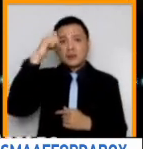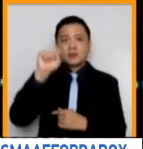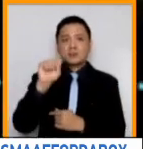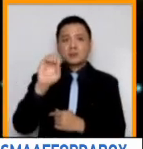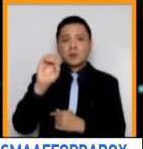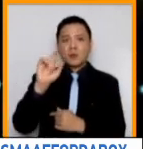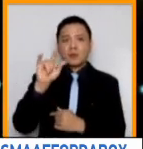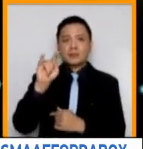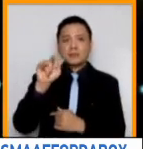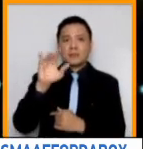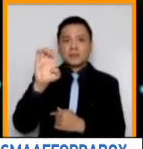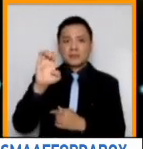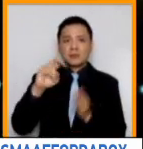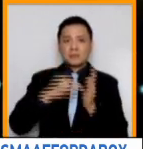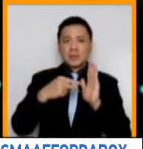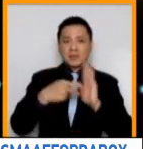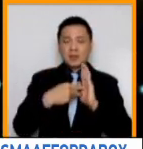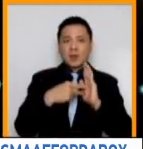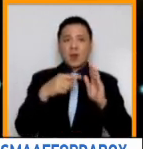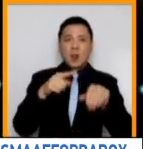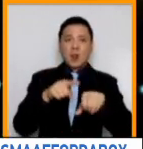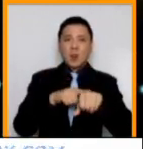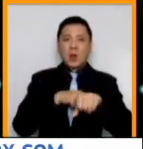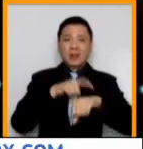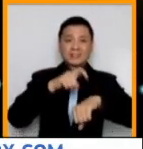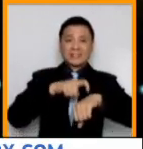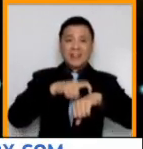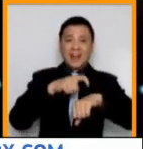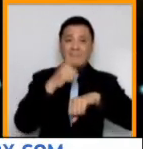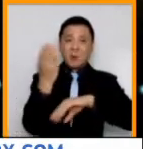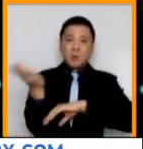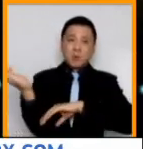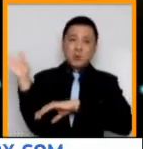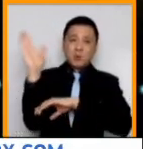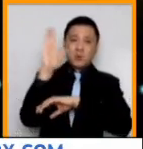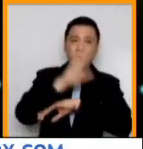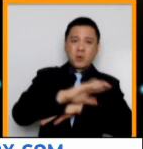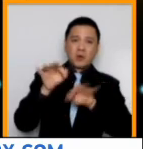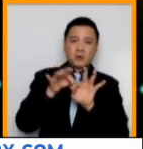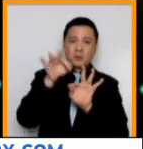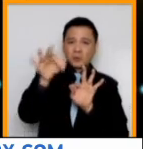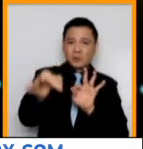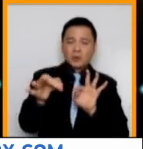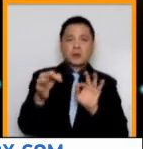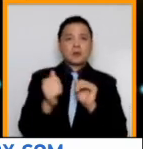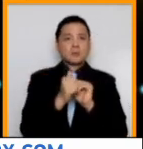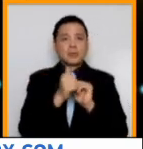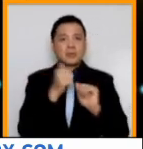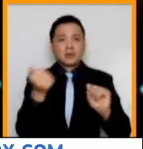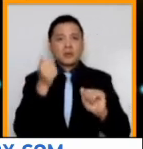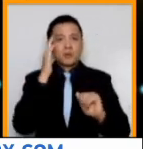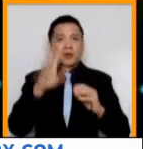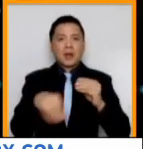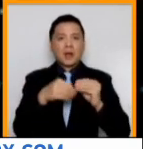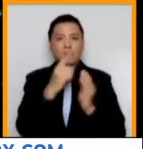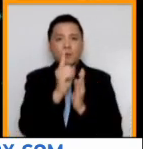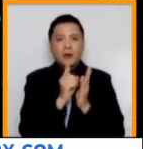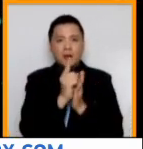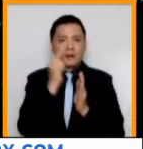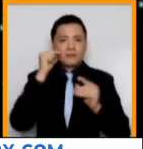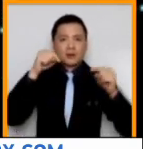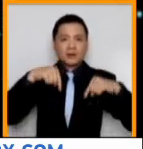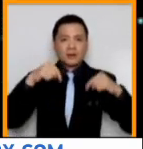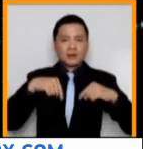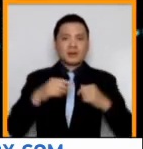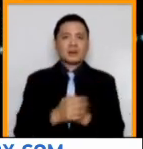at pinakamaikli ang gabi. Dahil dito madaragdagan ng isang oras ang daytime sa bansa. Sumikat ang araw kaninang